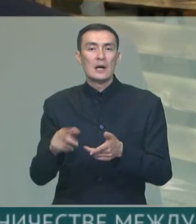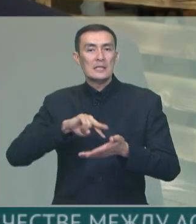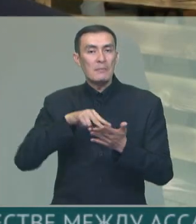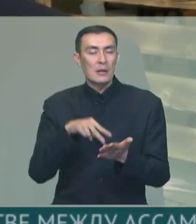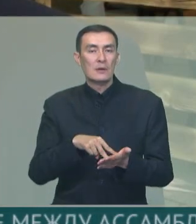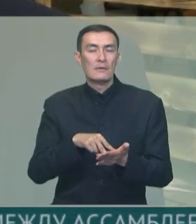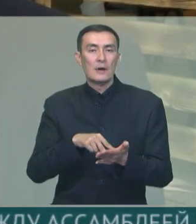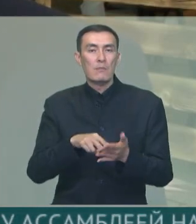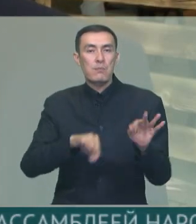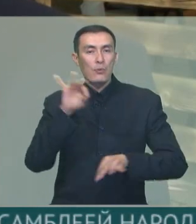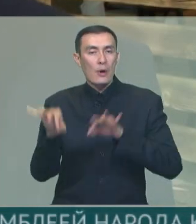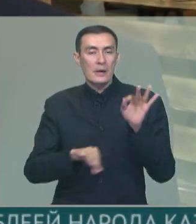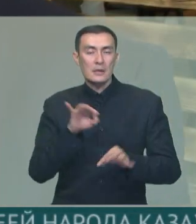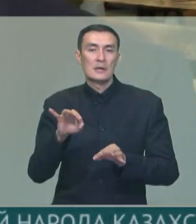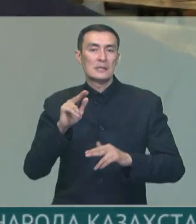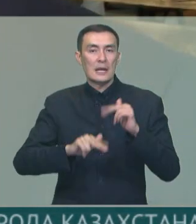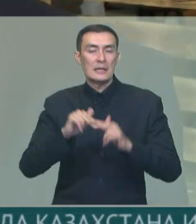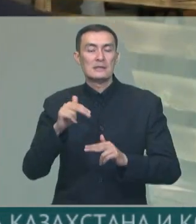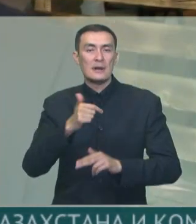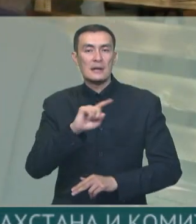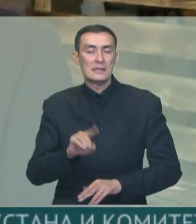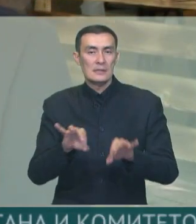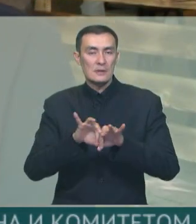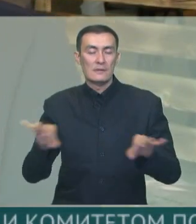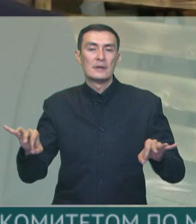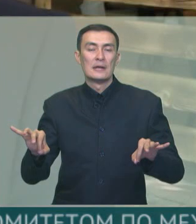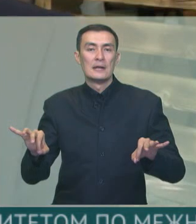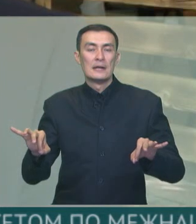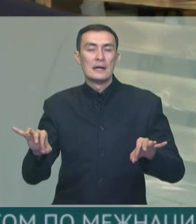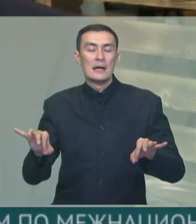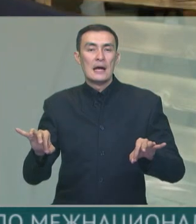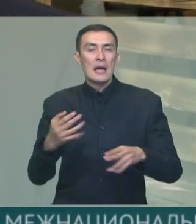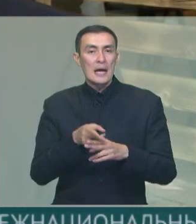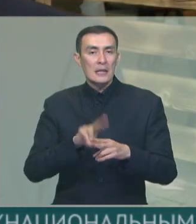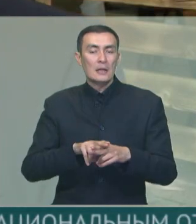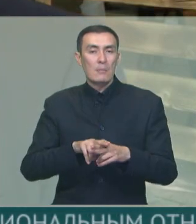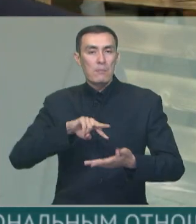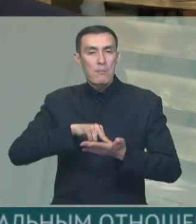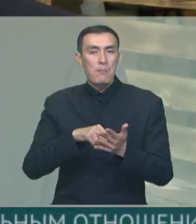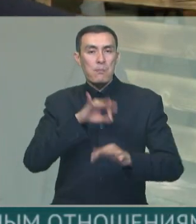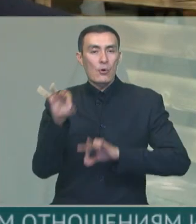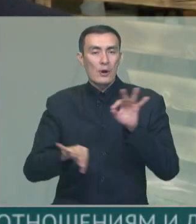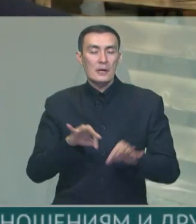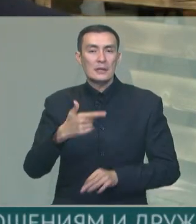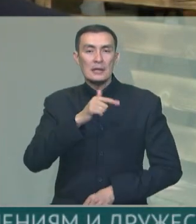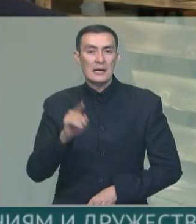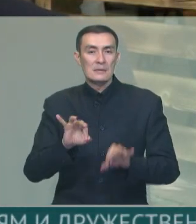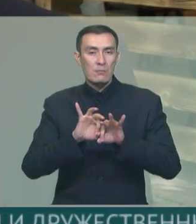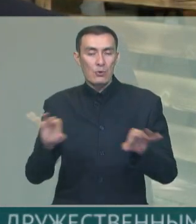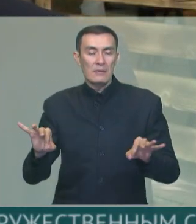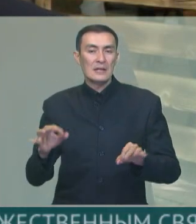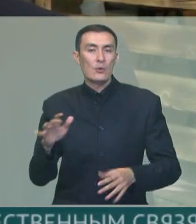разработки проектов на разводящие сети. Сам проект магистрального газопровода